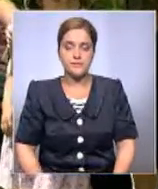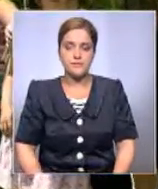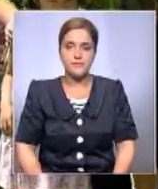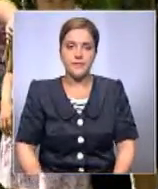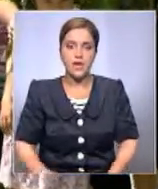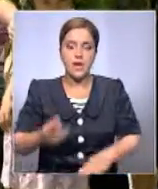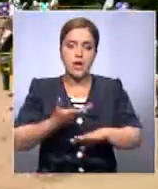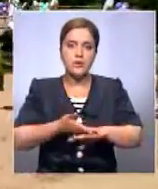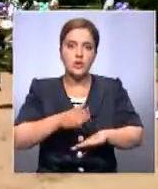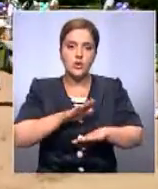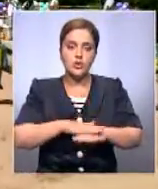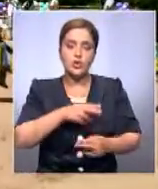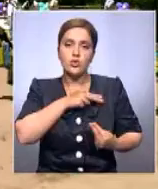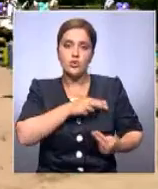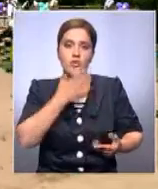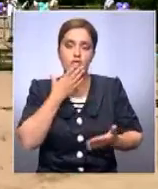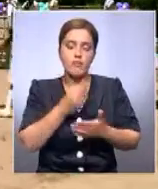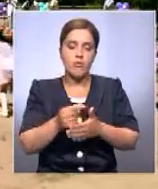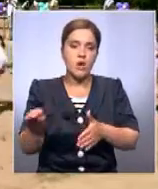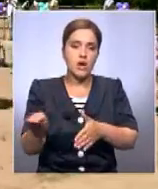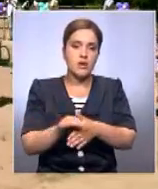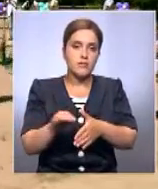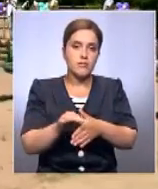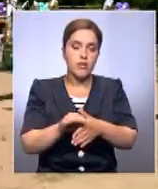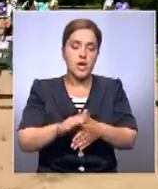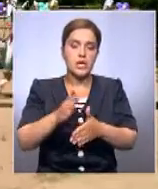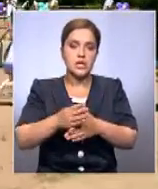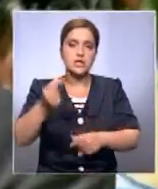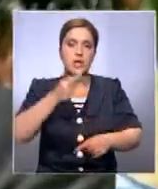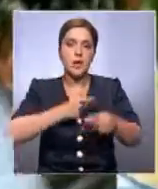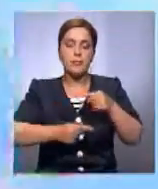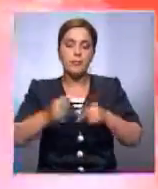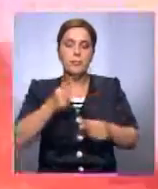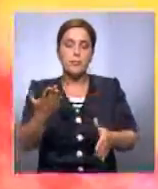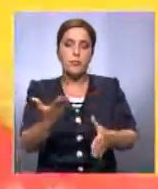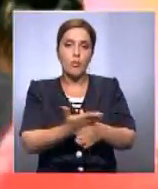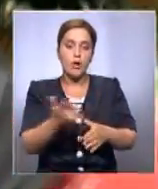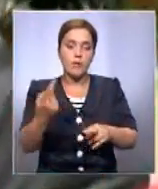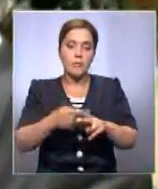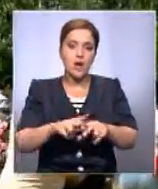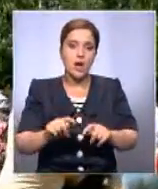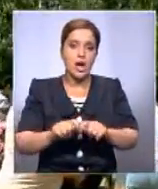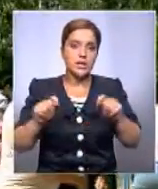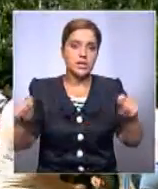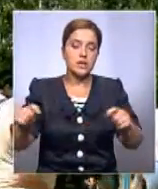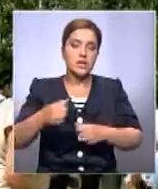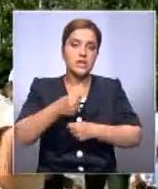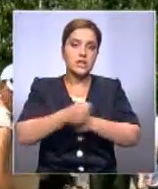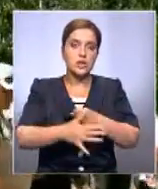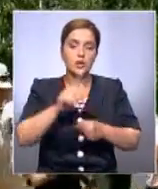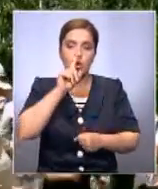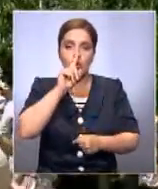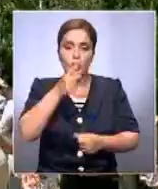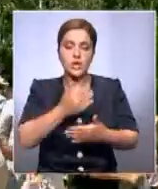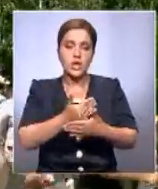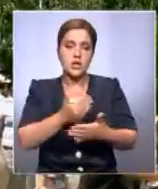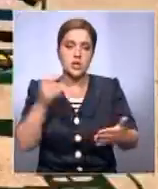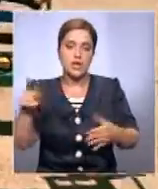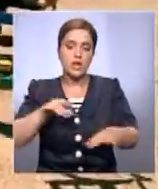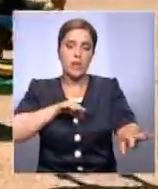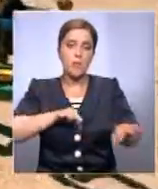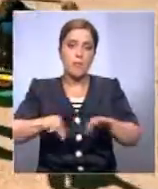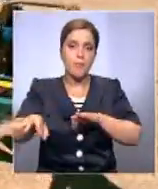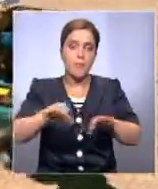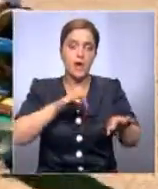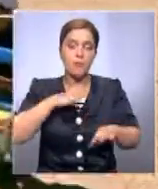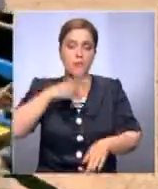Тяжкий труд, собственные сбережения и помощь неравнодушных предпринимателей. Так появился центр «Зербулах». Год назад социальный проект был только